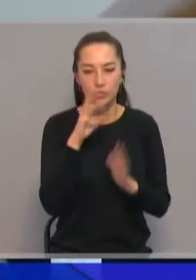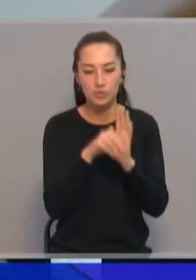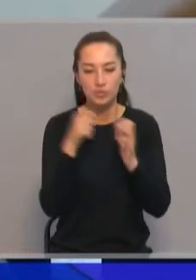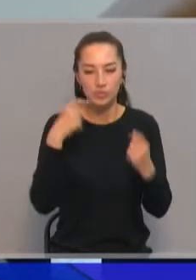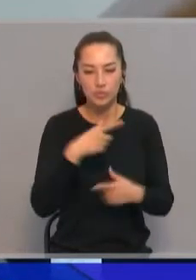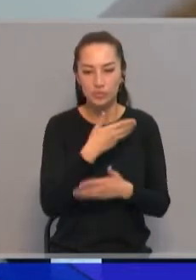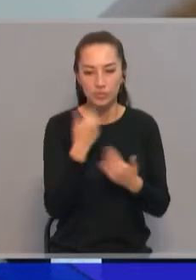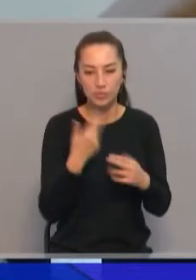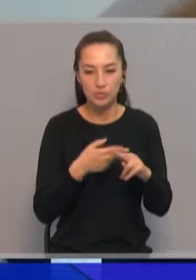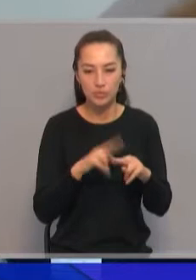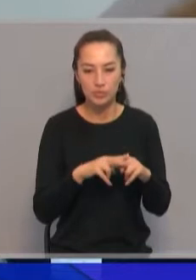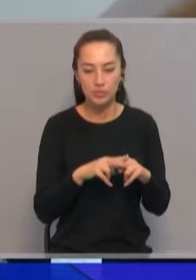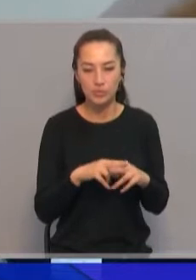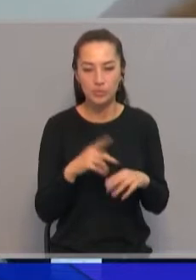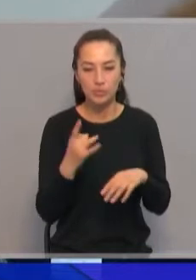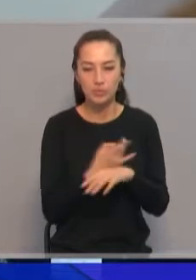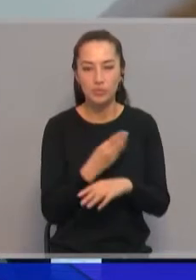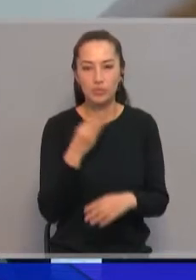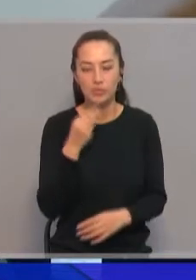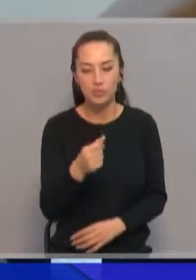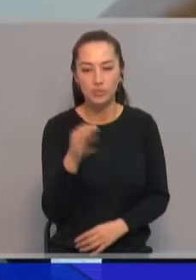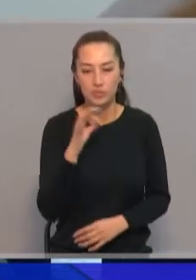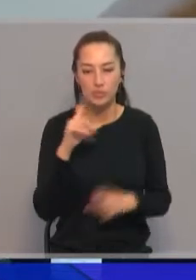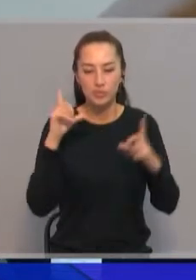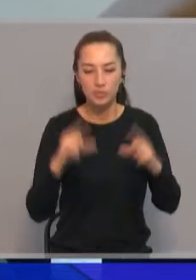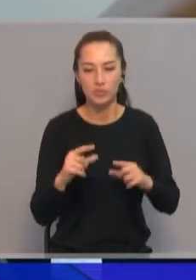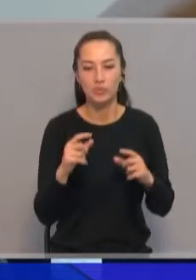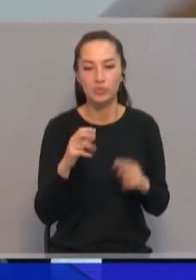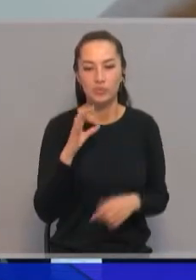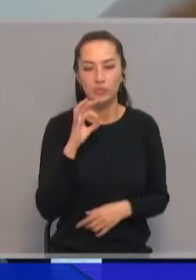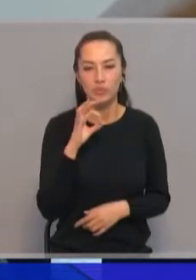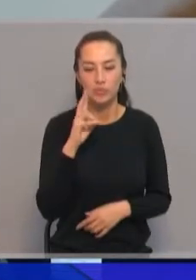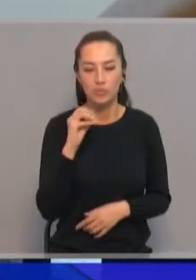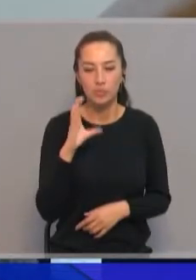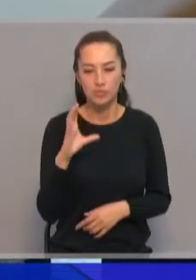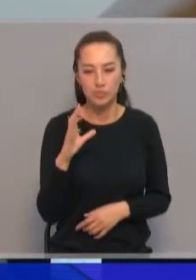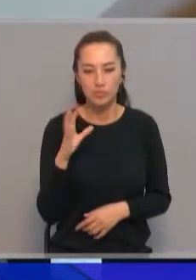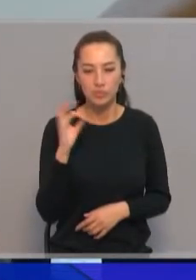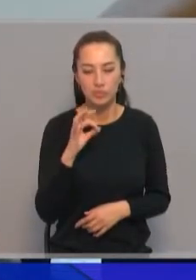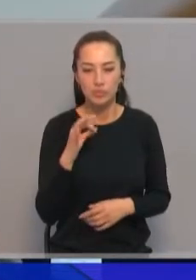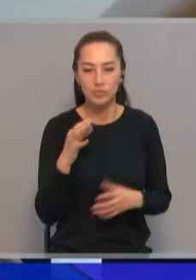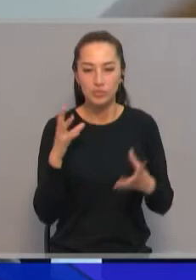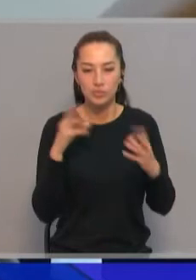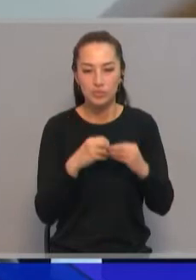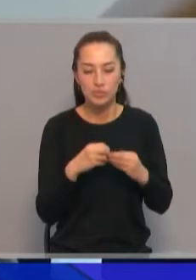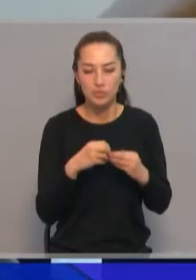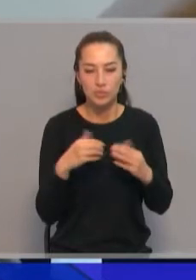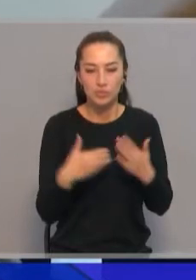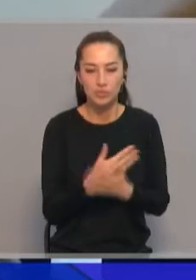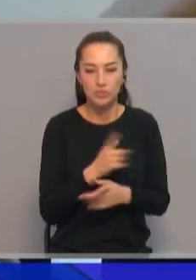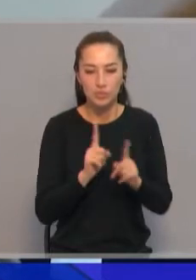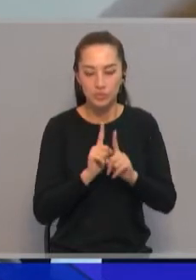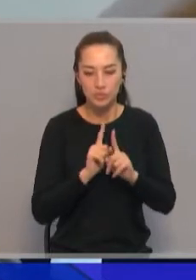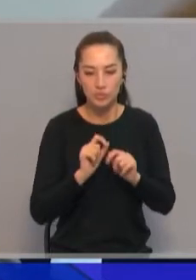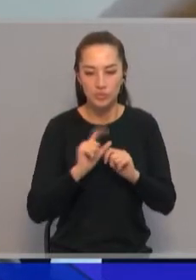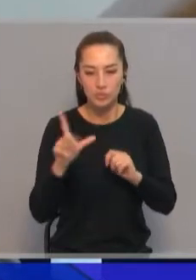сәйкес келмейді. Сондықтан алғашқы төлемді азайтуға бағытталған ОКС Development компаниясымен бірге біз жаңа өнім жасадық.